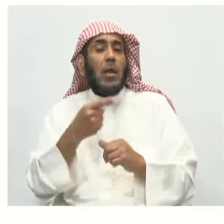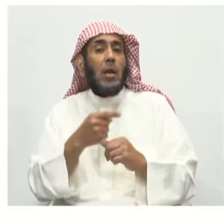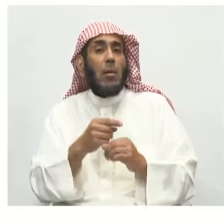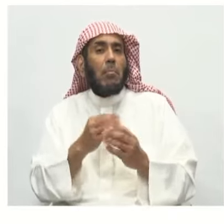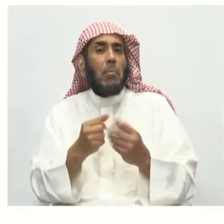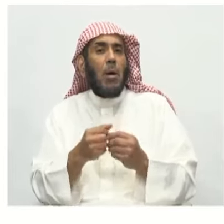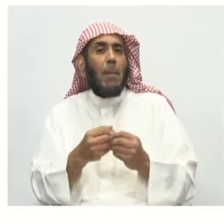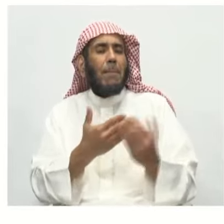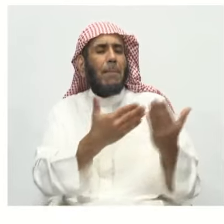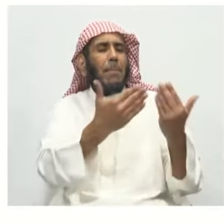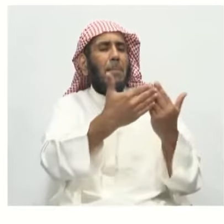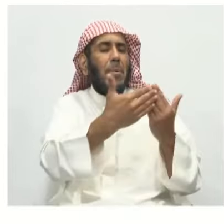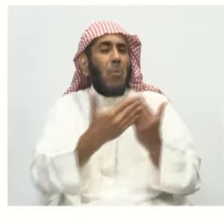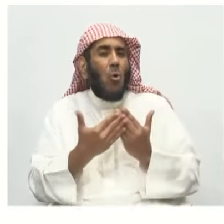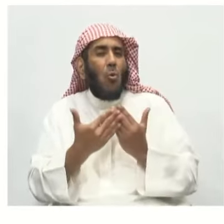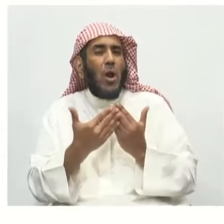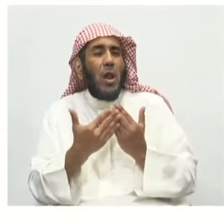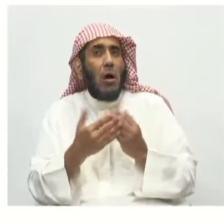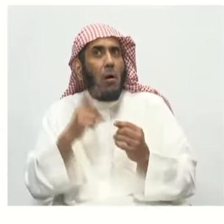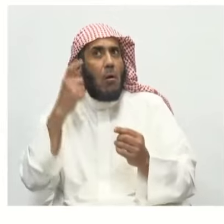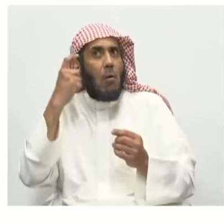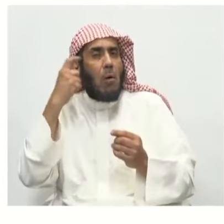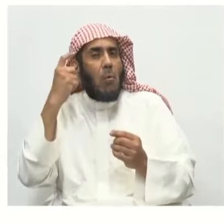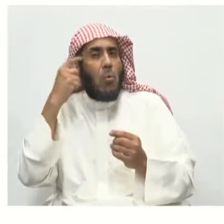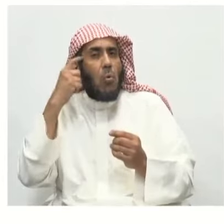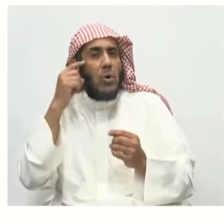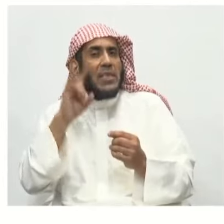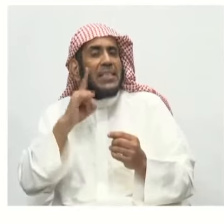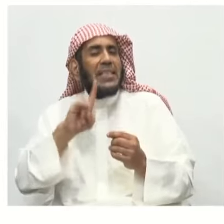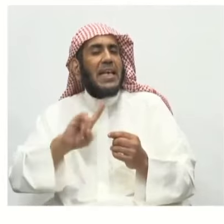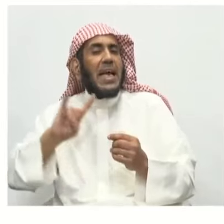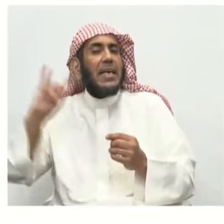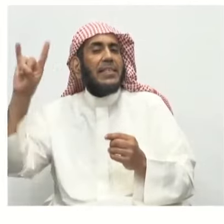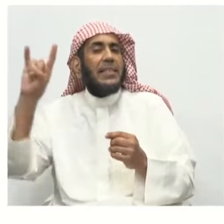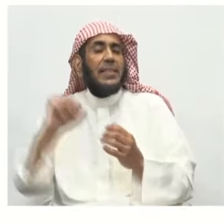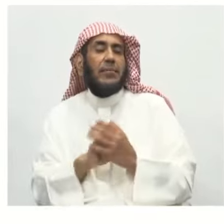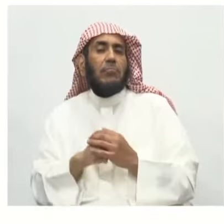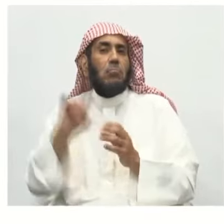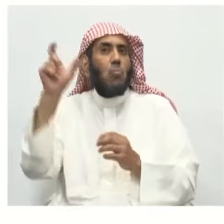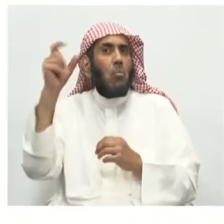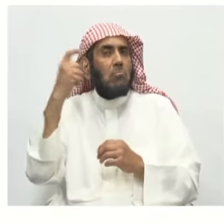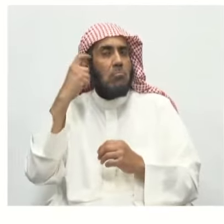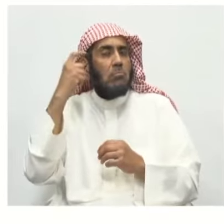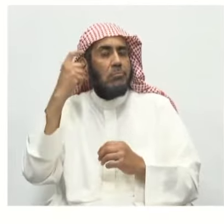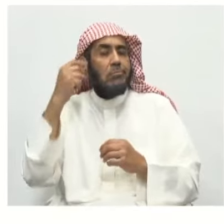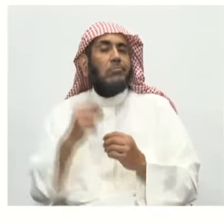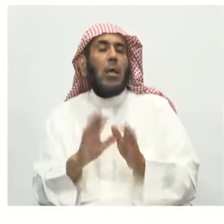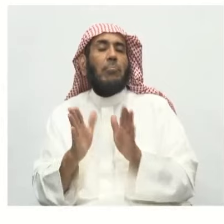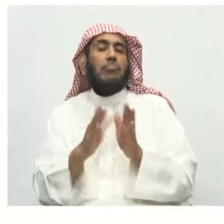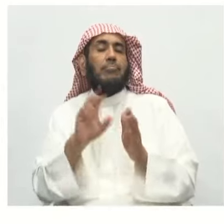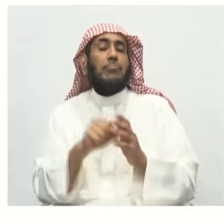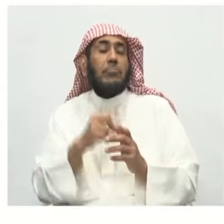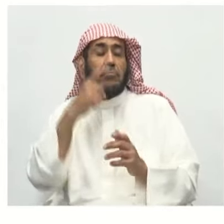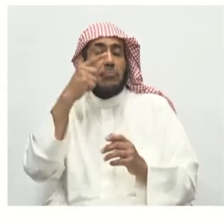بمعونه واعانه ومعرفه الشياطين بالشياطين طيب